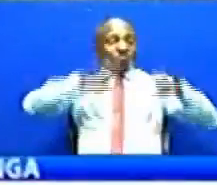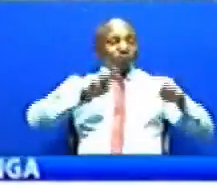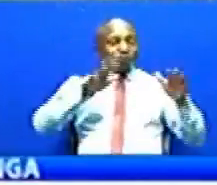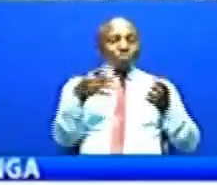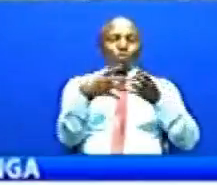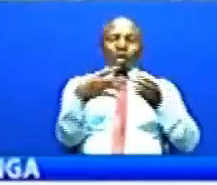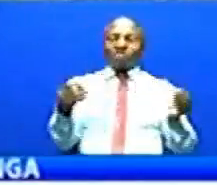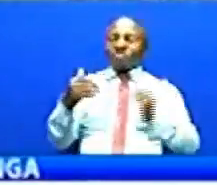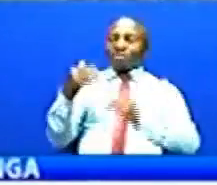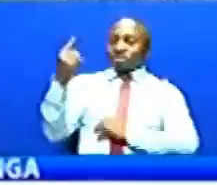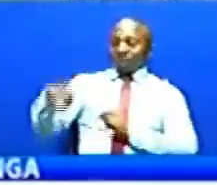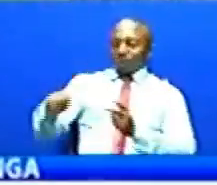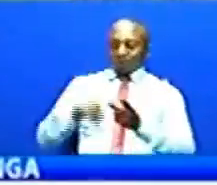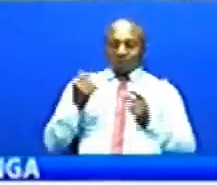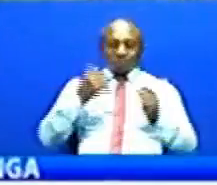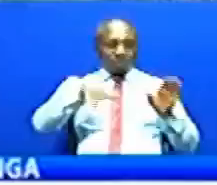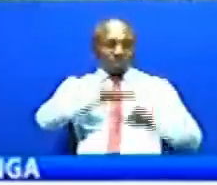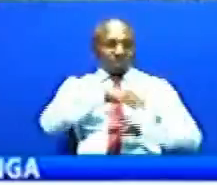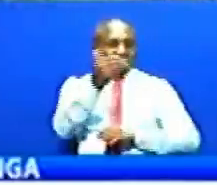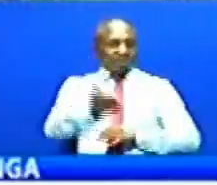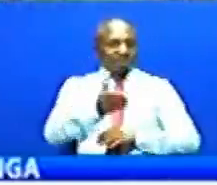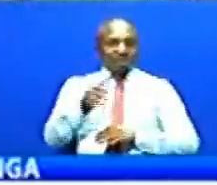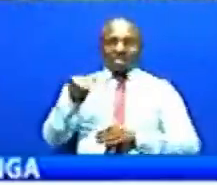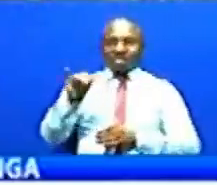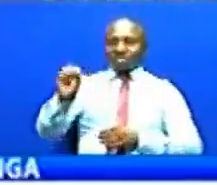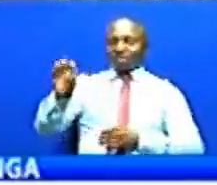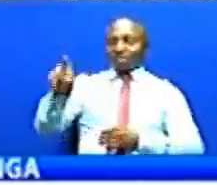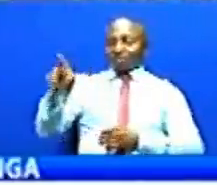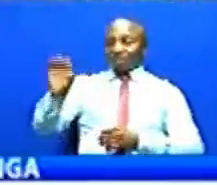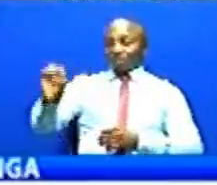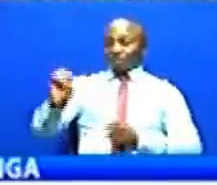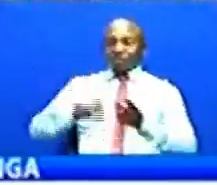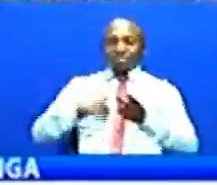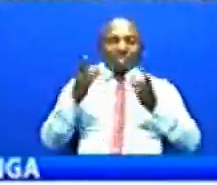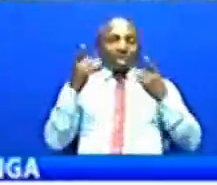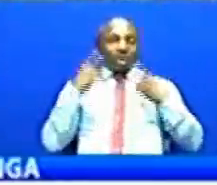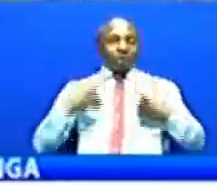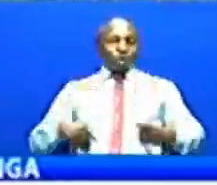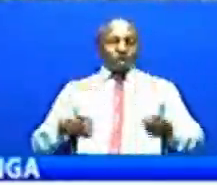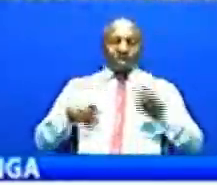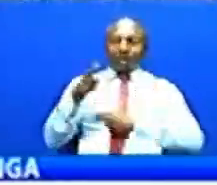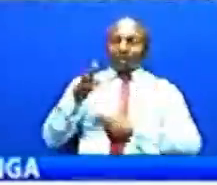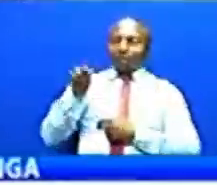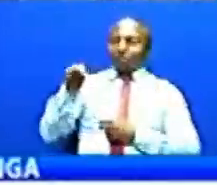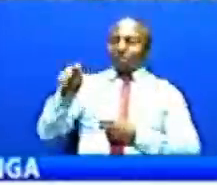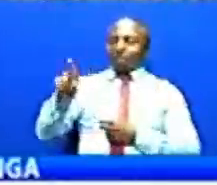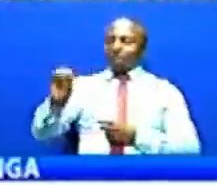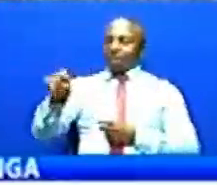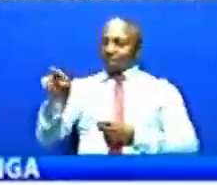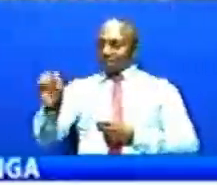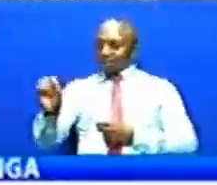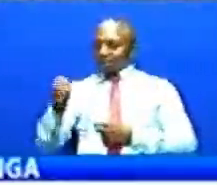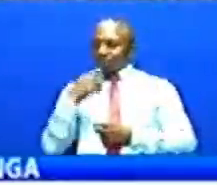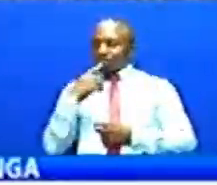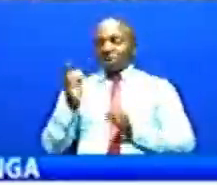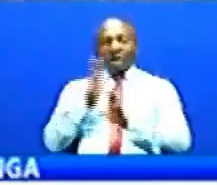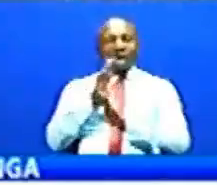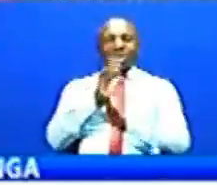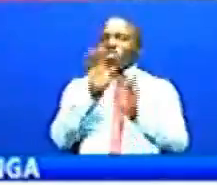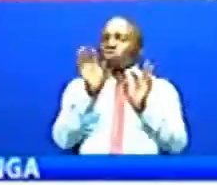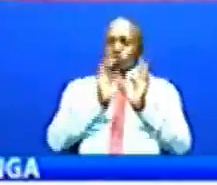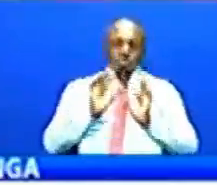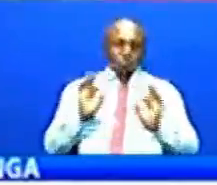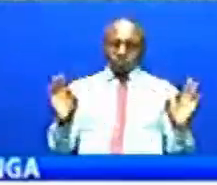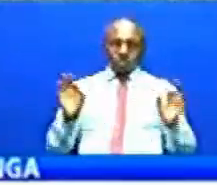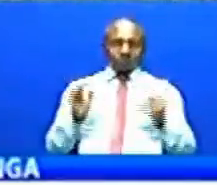vibaya. Mwenyekiti wa kijiji cha Isele Balo Halfani na diwani wa kata ya Mlenge wanasema kuwa hali sio